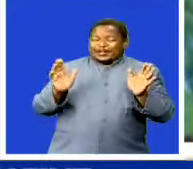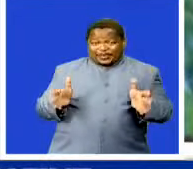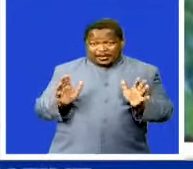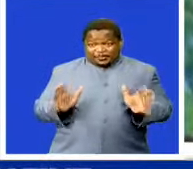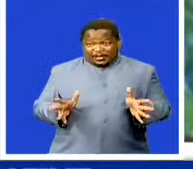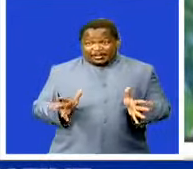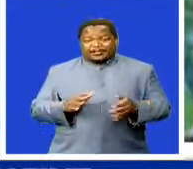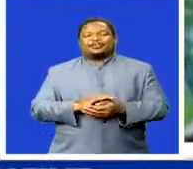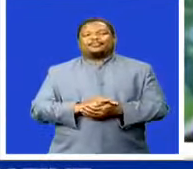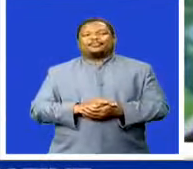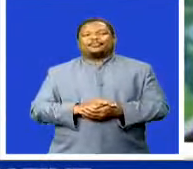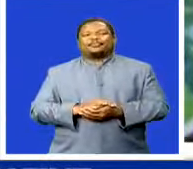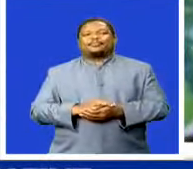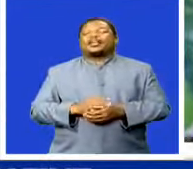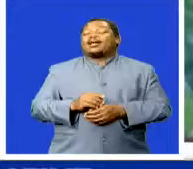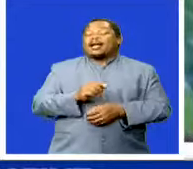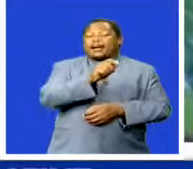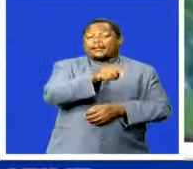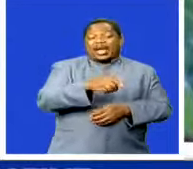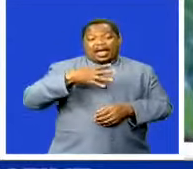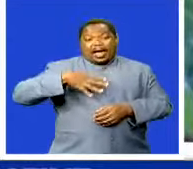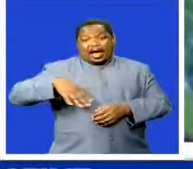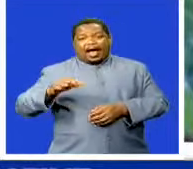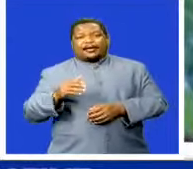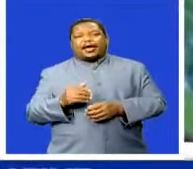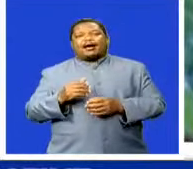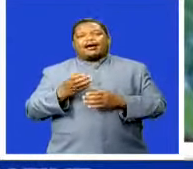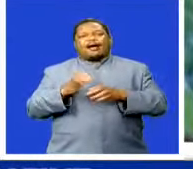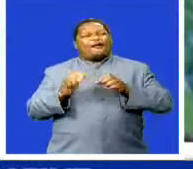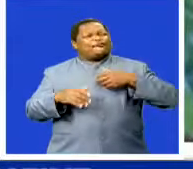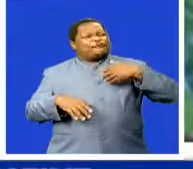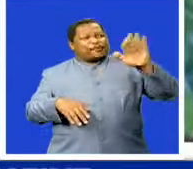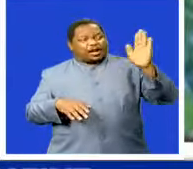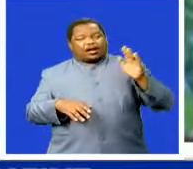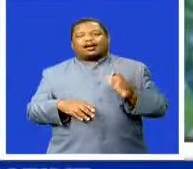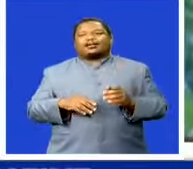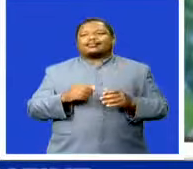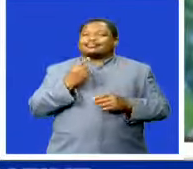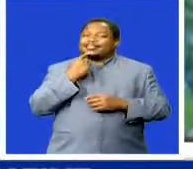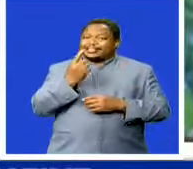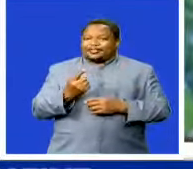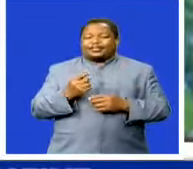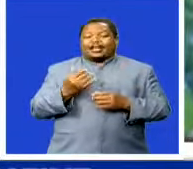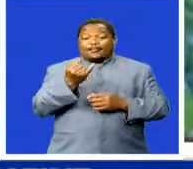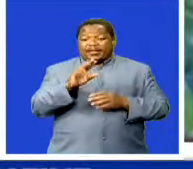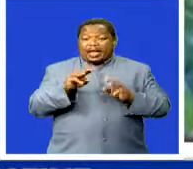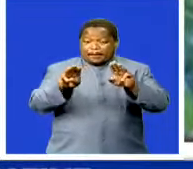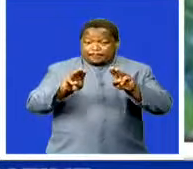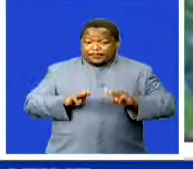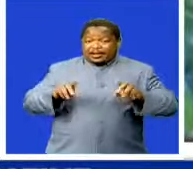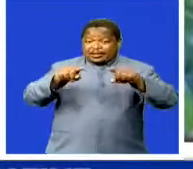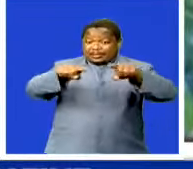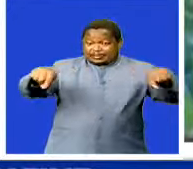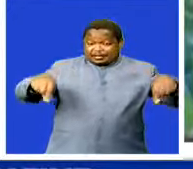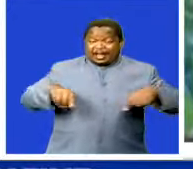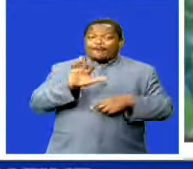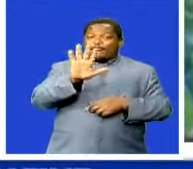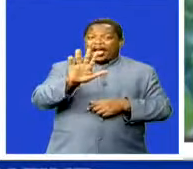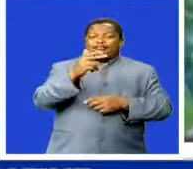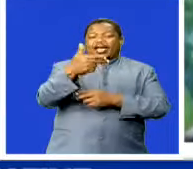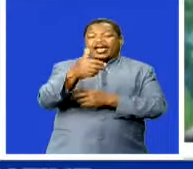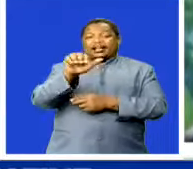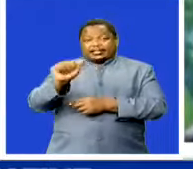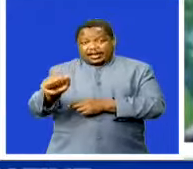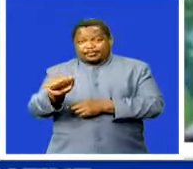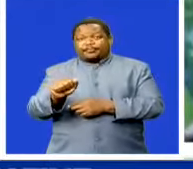umhlaba long 5 hectares sithole bafelokati la inzingeni they will fund us sibafake balime